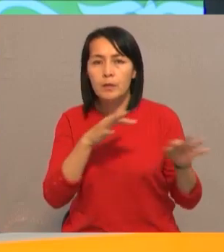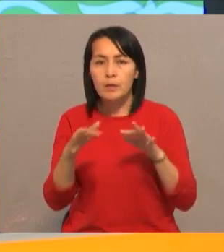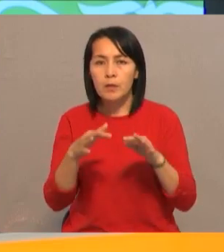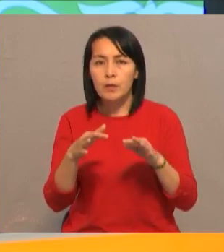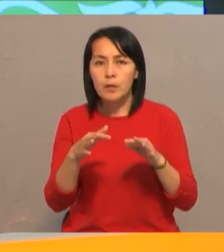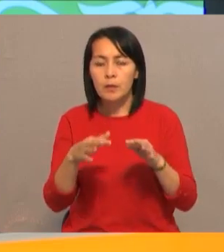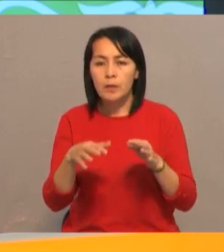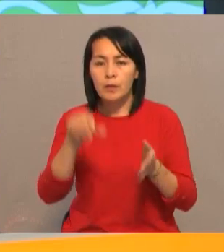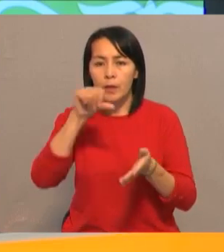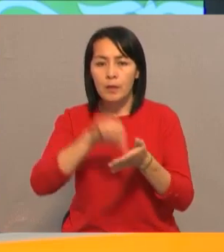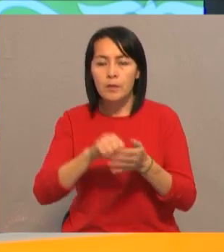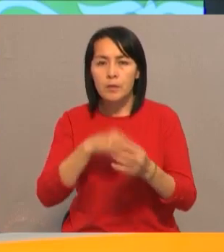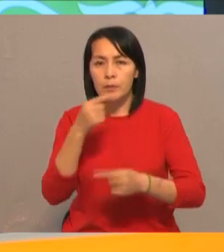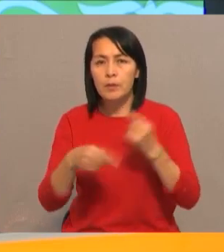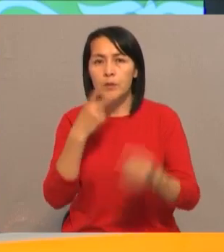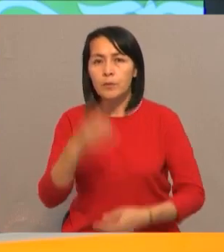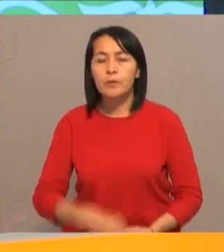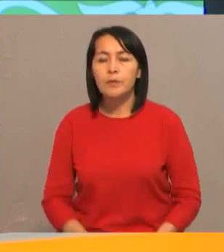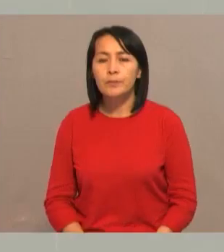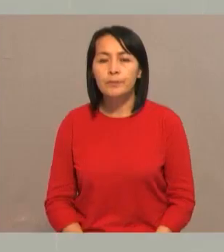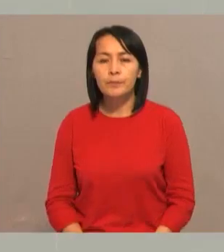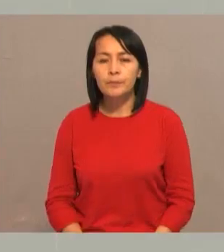куәгері болып қайттым, сюжет көріңіз.